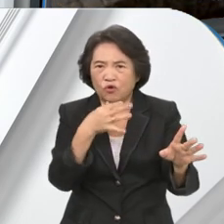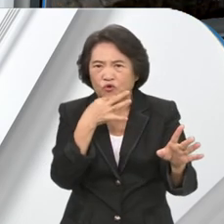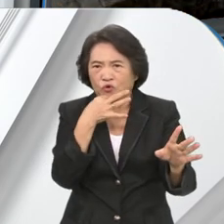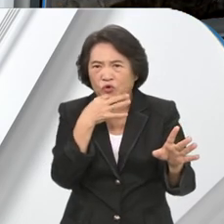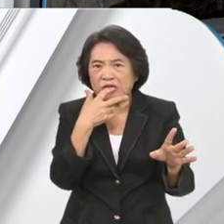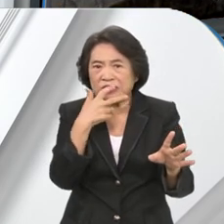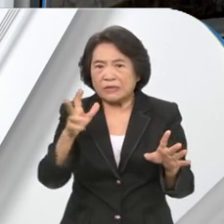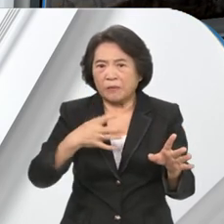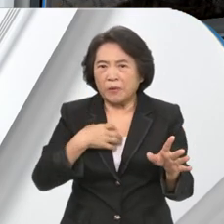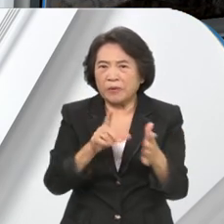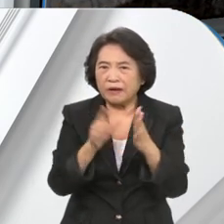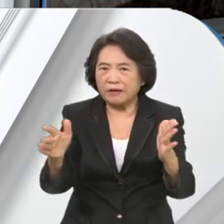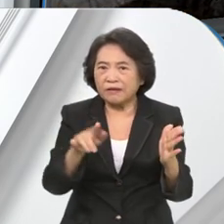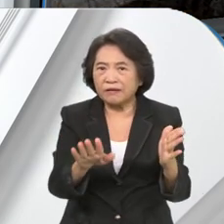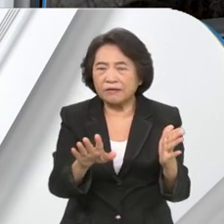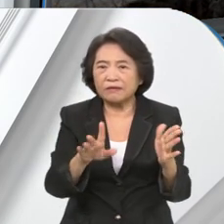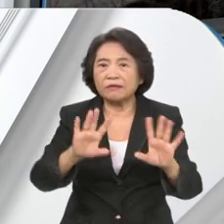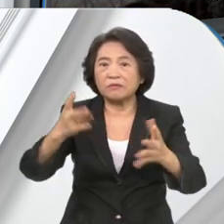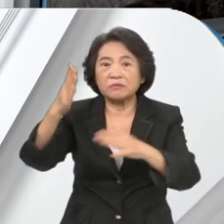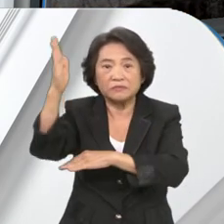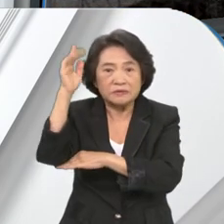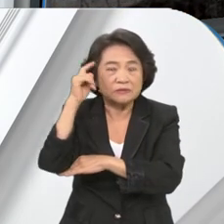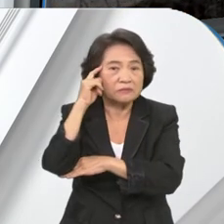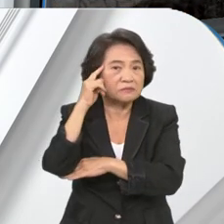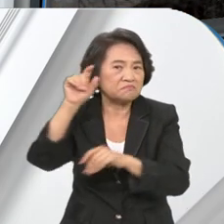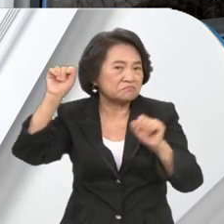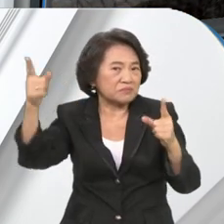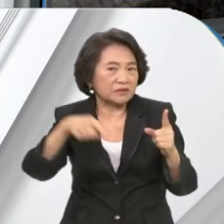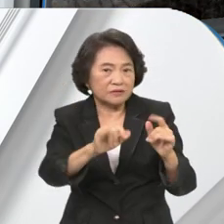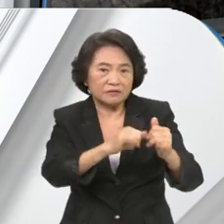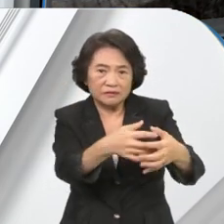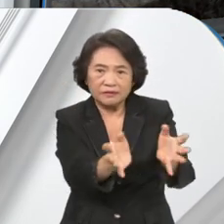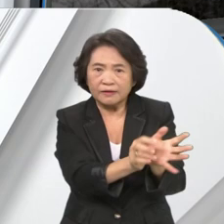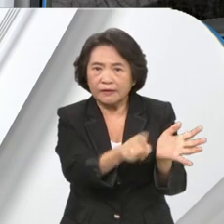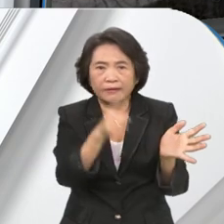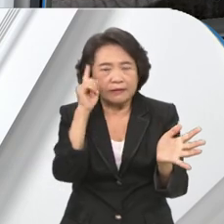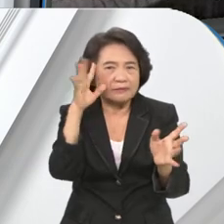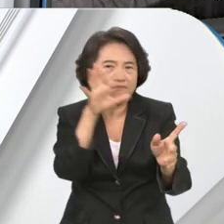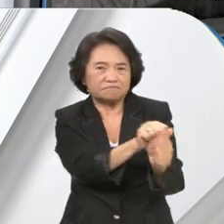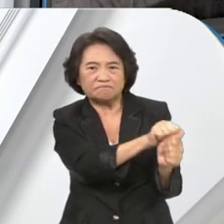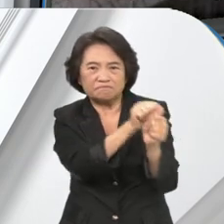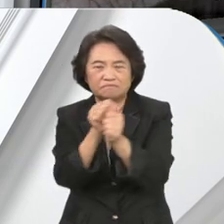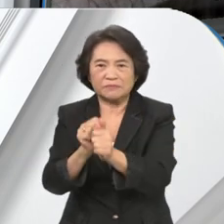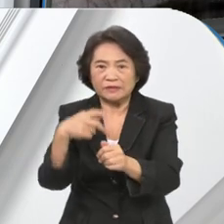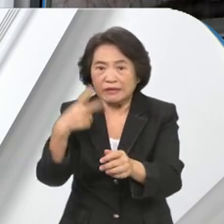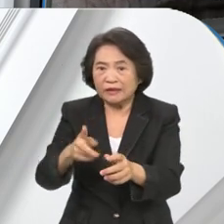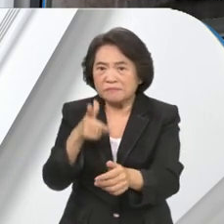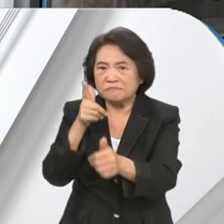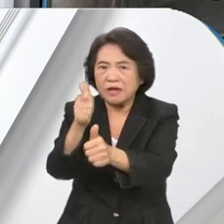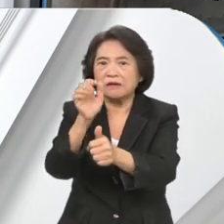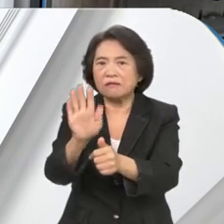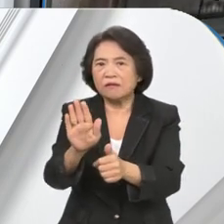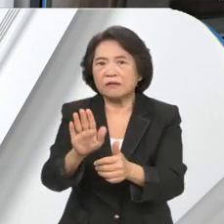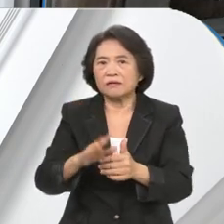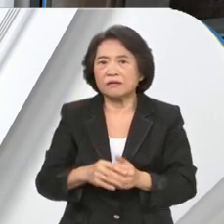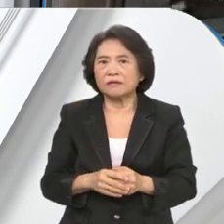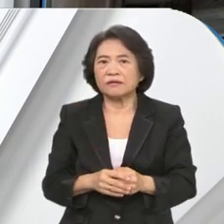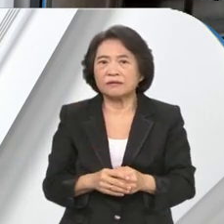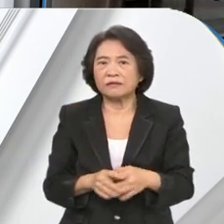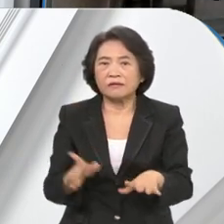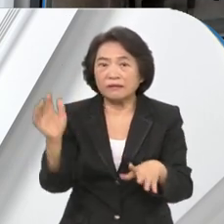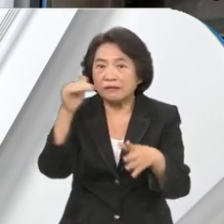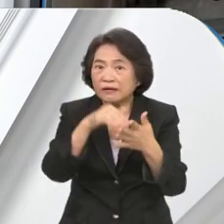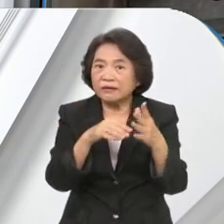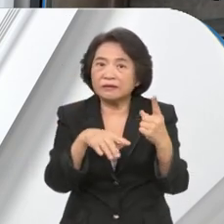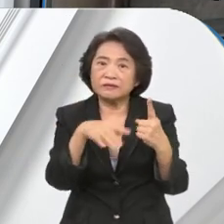摄恐怖嘅影响。东岛同国民政府以及无穷用嘅亚洲民众呢，就本人作起，甚至就安尼亡命